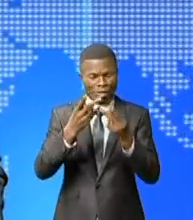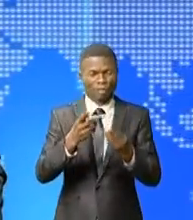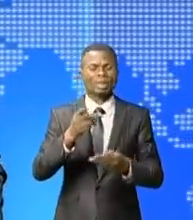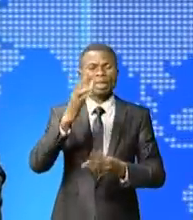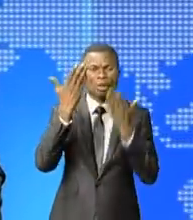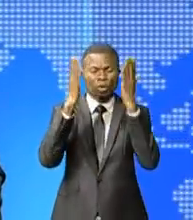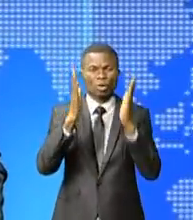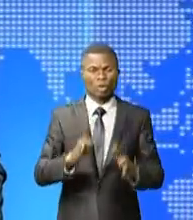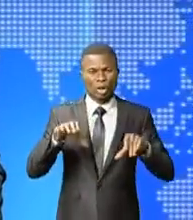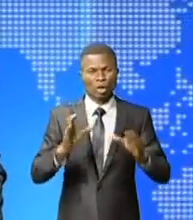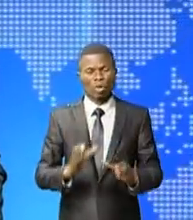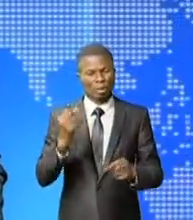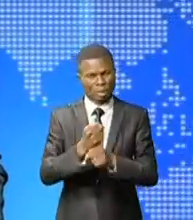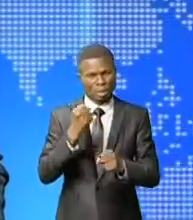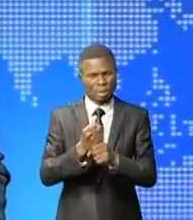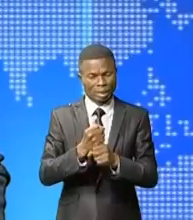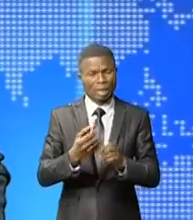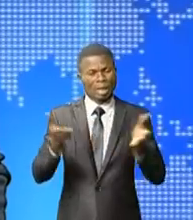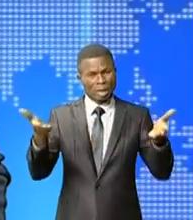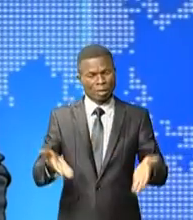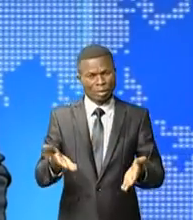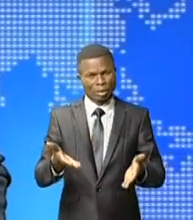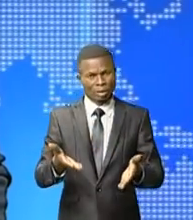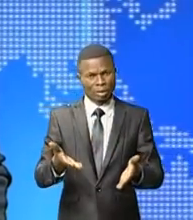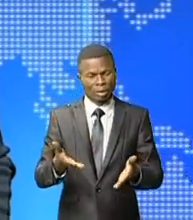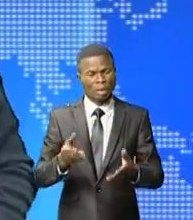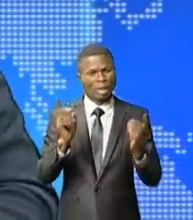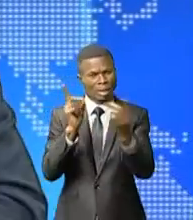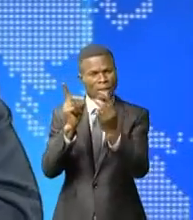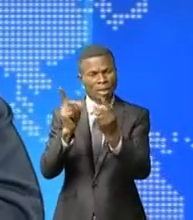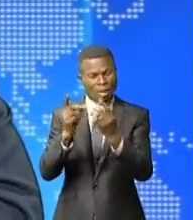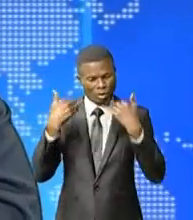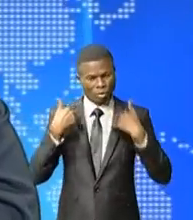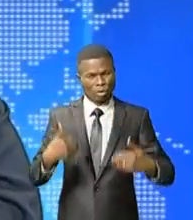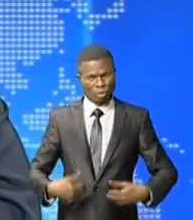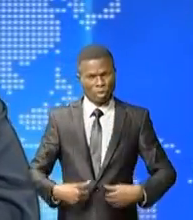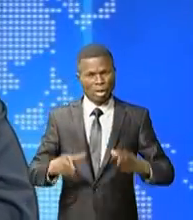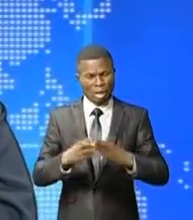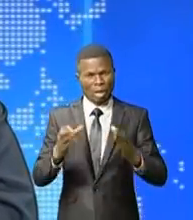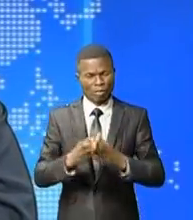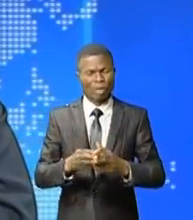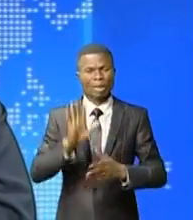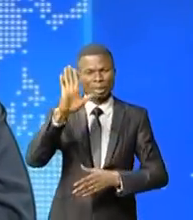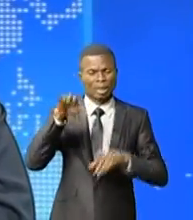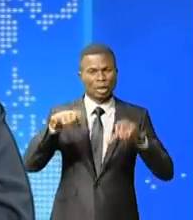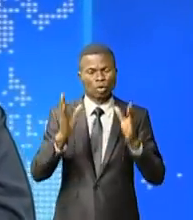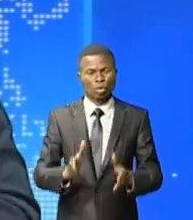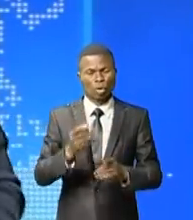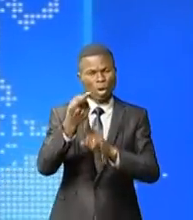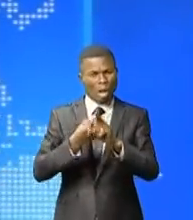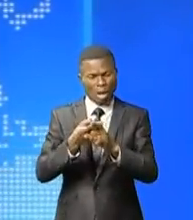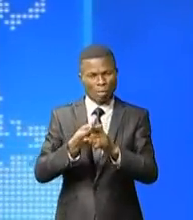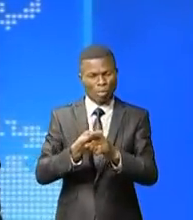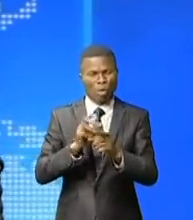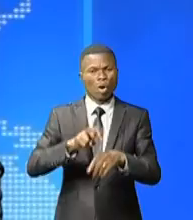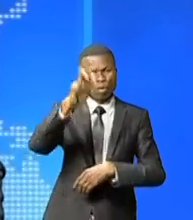Tshisekedi, qui a voulu, à travers cette présence, maintenir le contact physique avec ses lauréats quelques mois à peine après